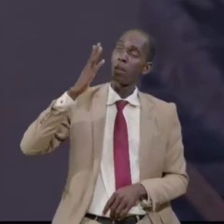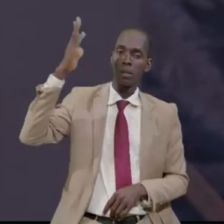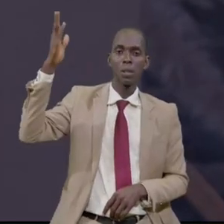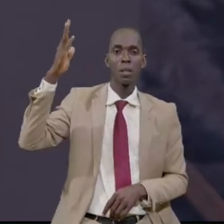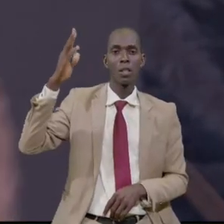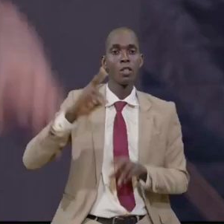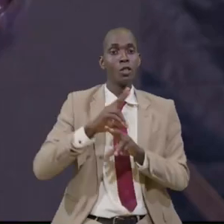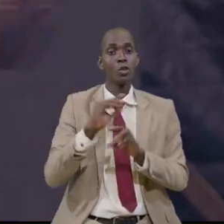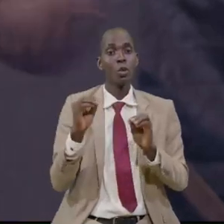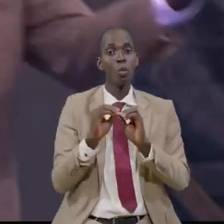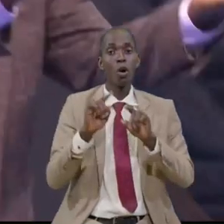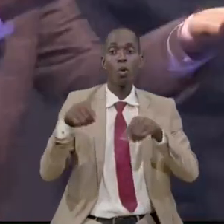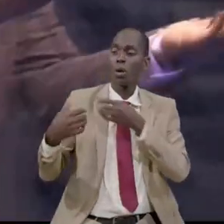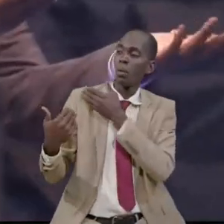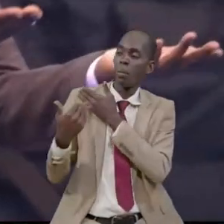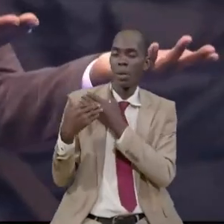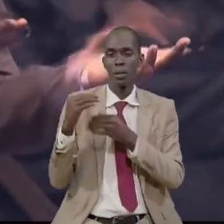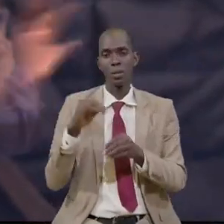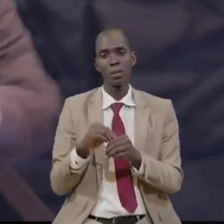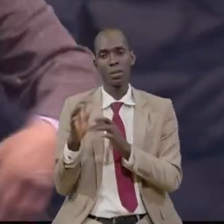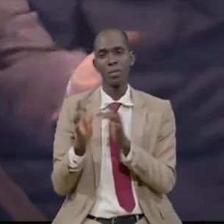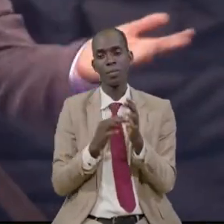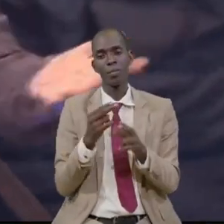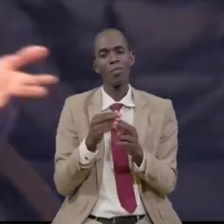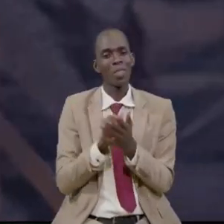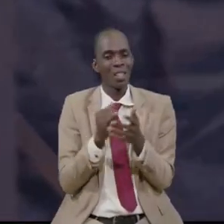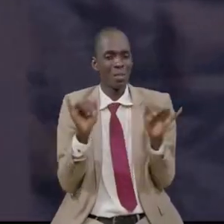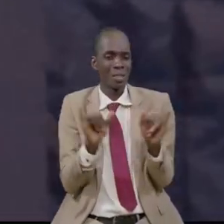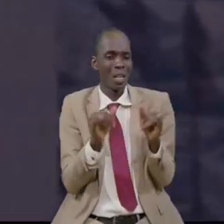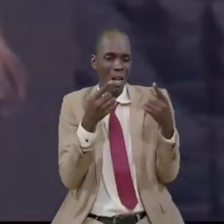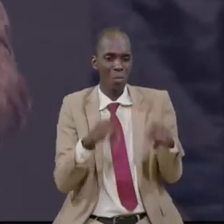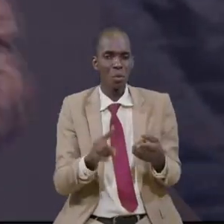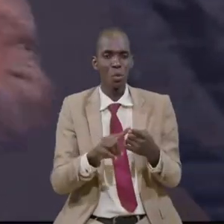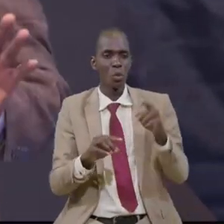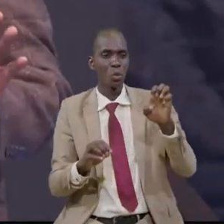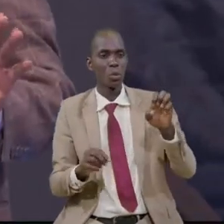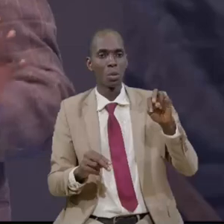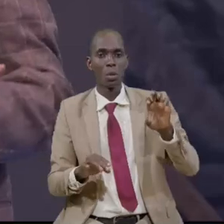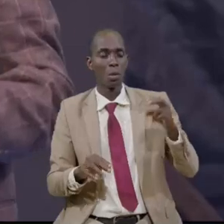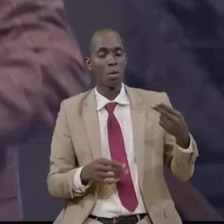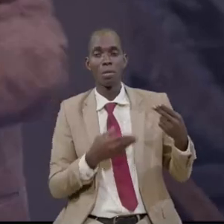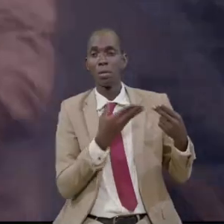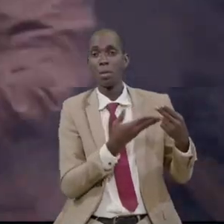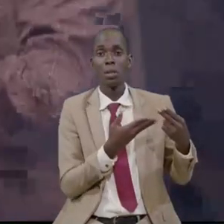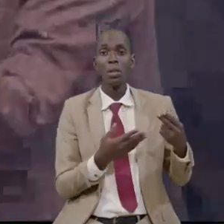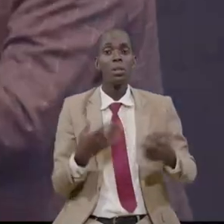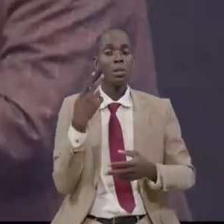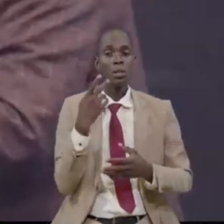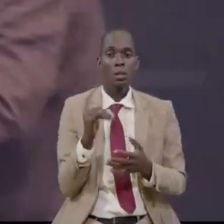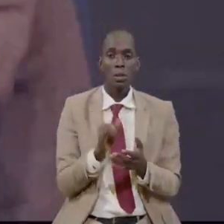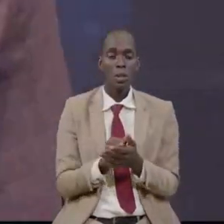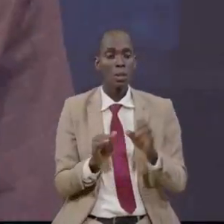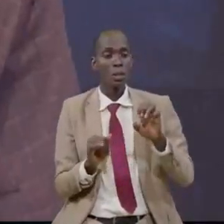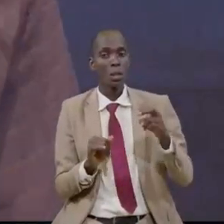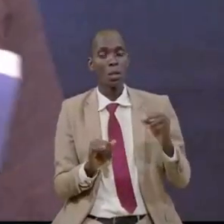retour pas de retour c'est ce qui était arrivé à Enoc il a vu les autres faisaient ce qu'il voudrait faire